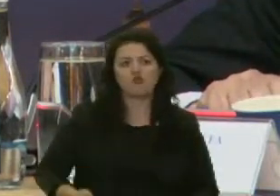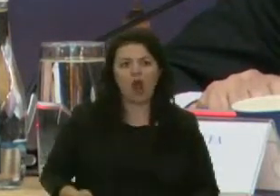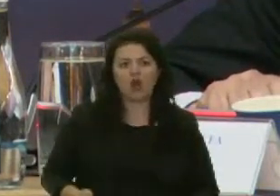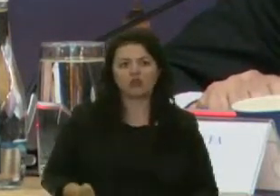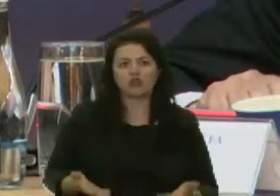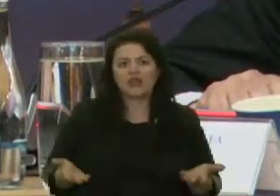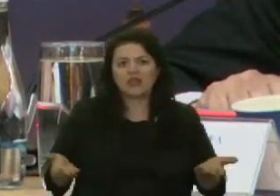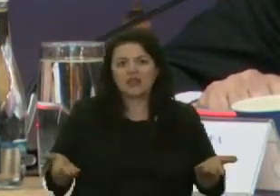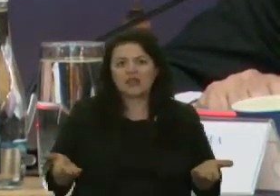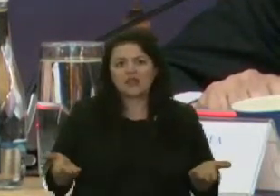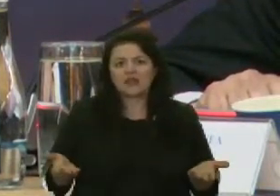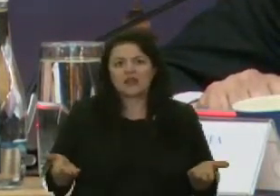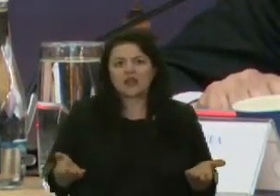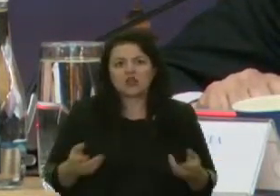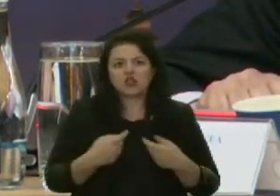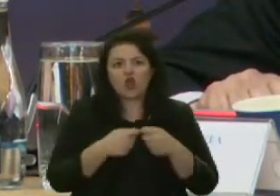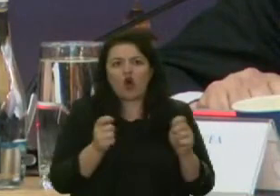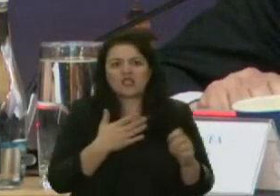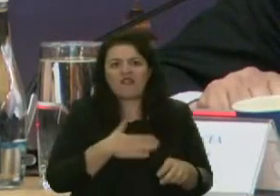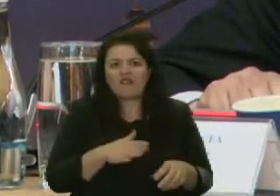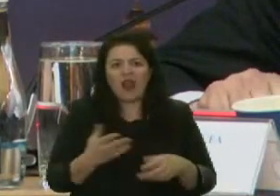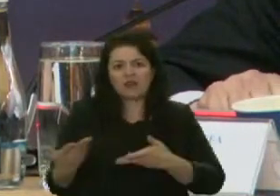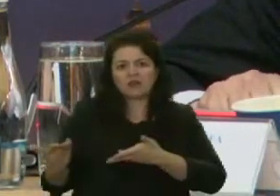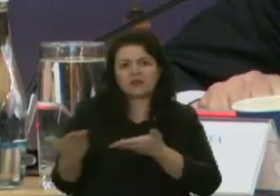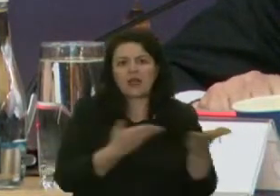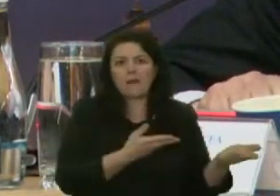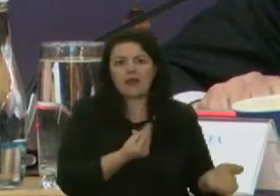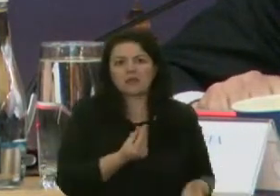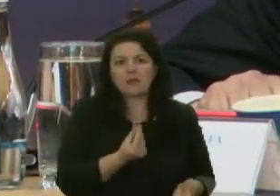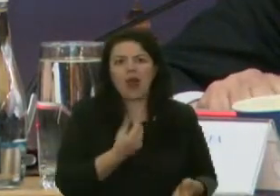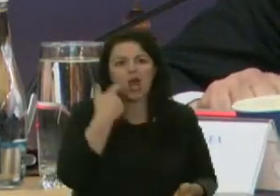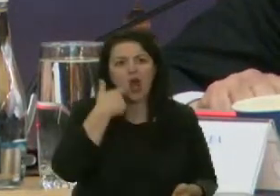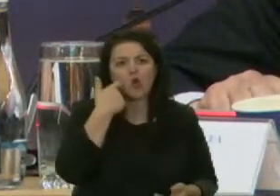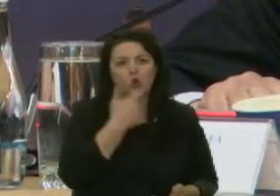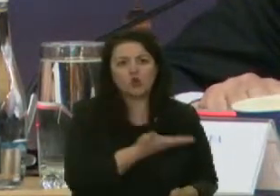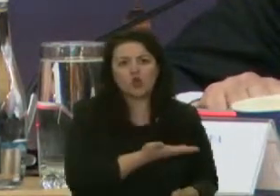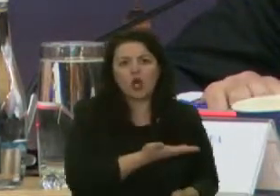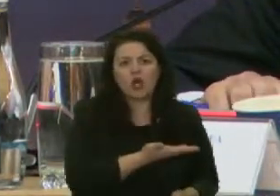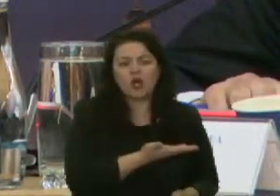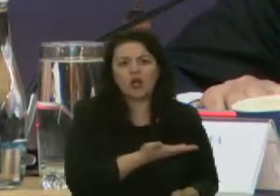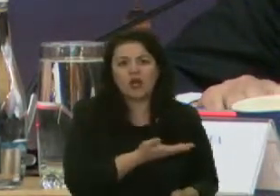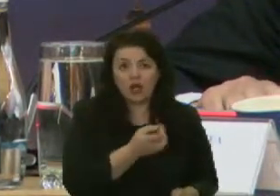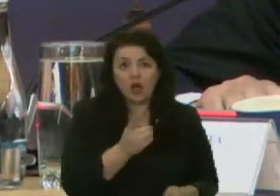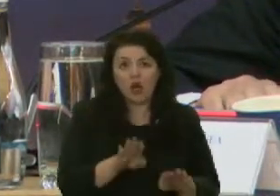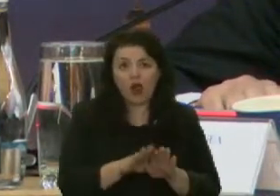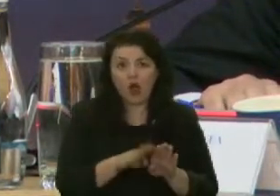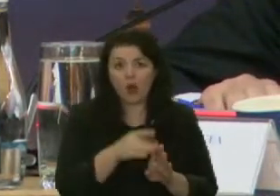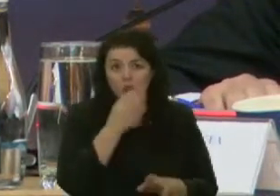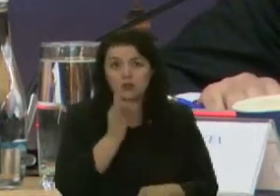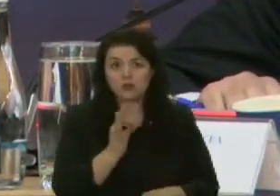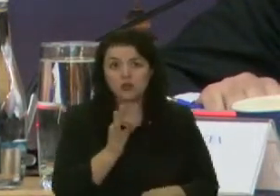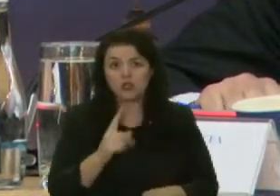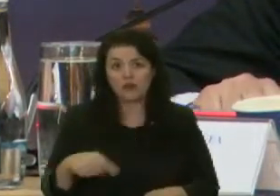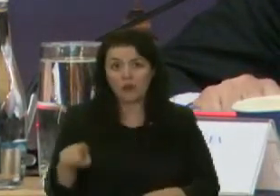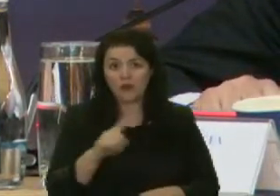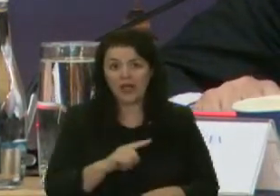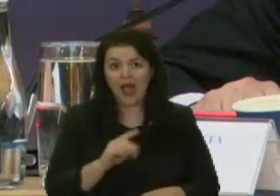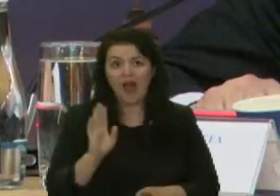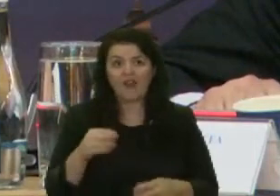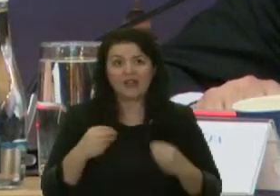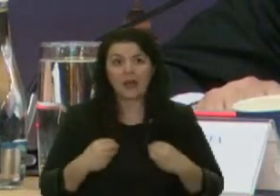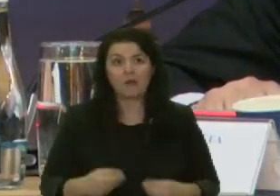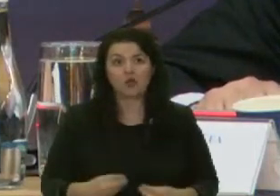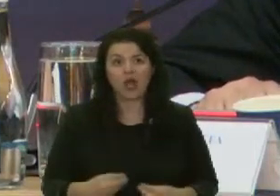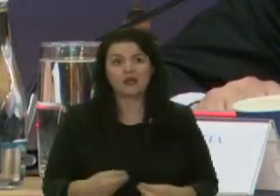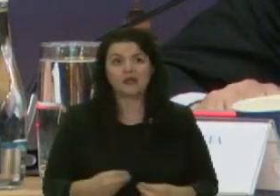dau afară că gata nu mai toți vreți banii la Cluj Da colegul dumneavoastră v a spus asta întrebați l și aveți colegul ăla deputat c